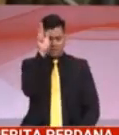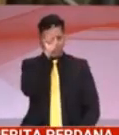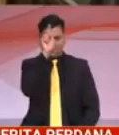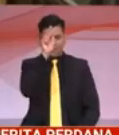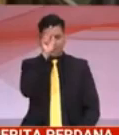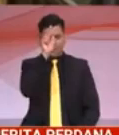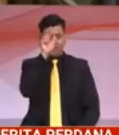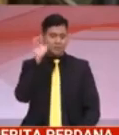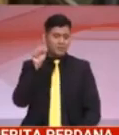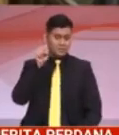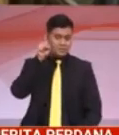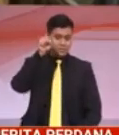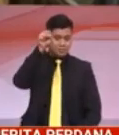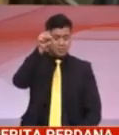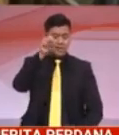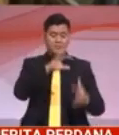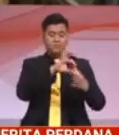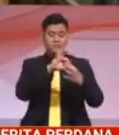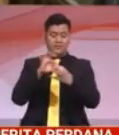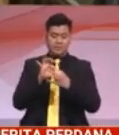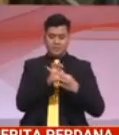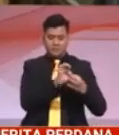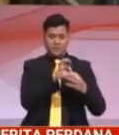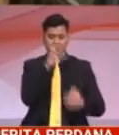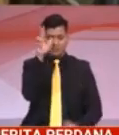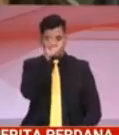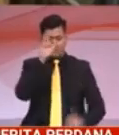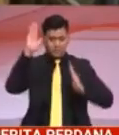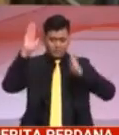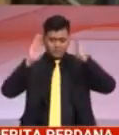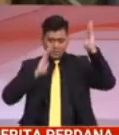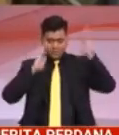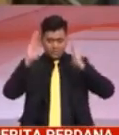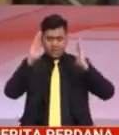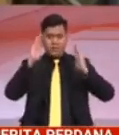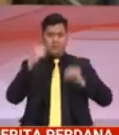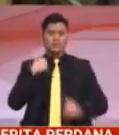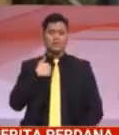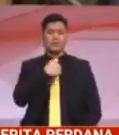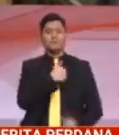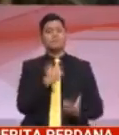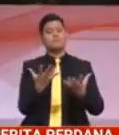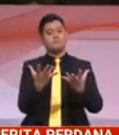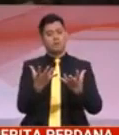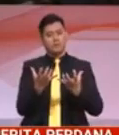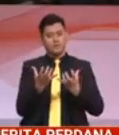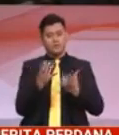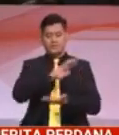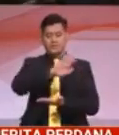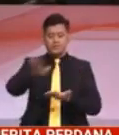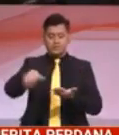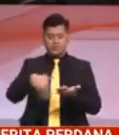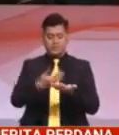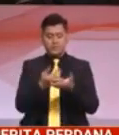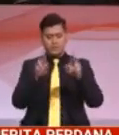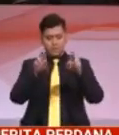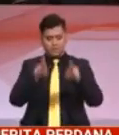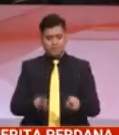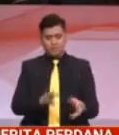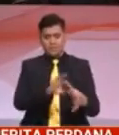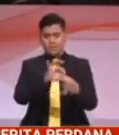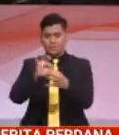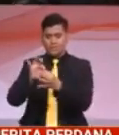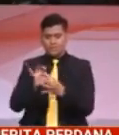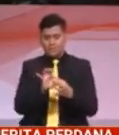ataupun aba kerjasama dengan peringkat pusat yang sangat kita nantikan dan seluruh lihat Saba ah bagi kami